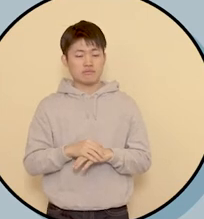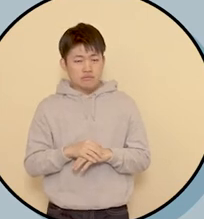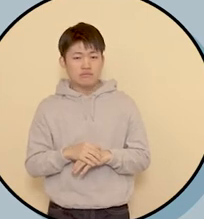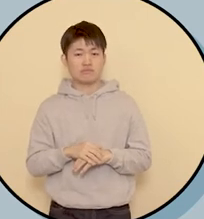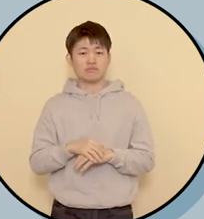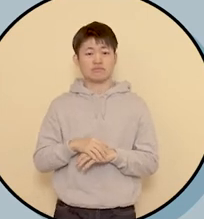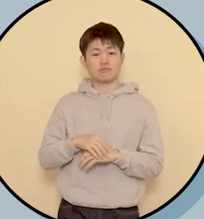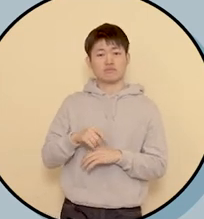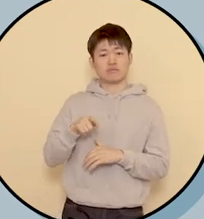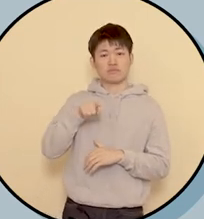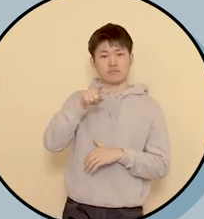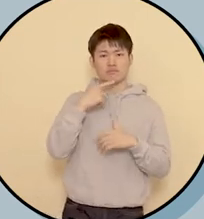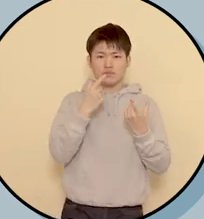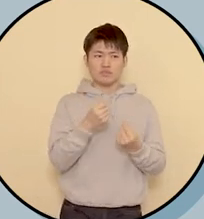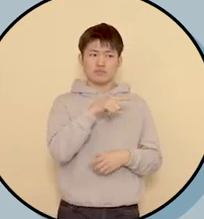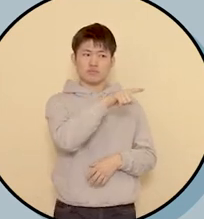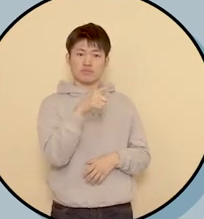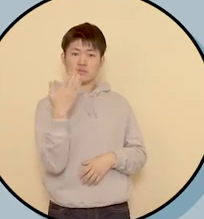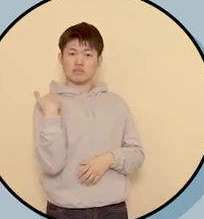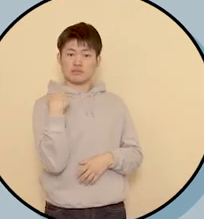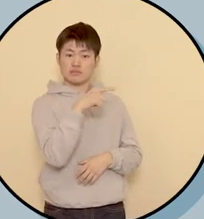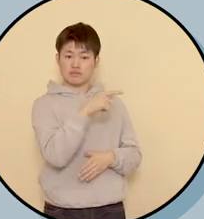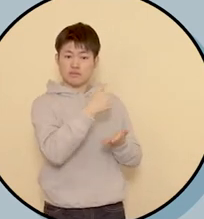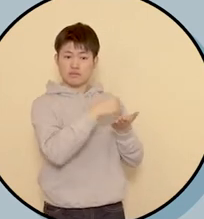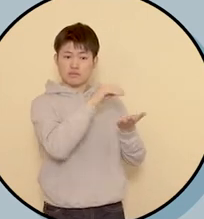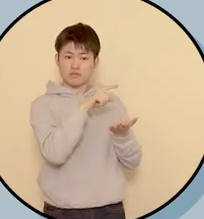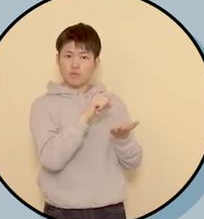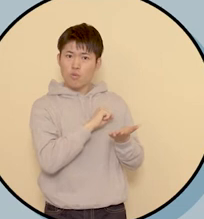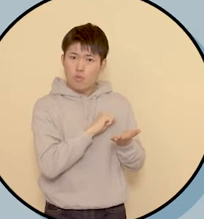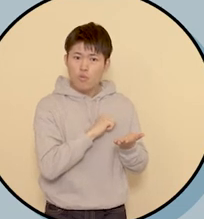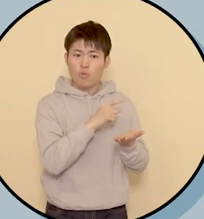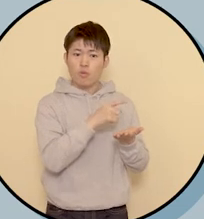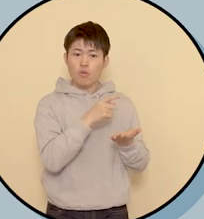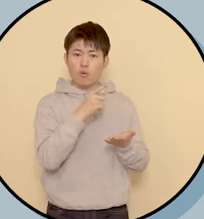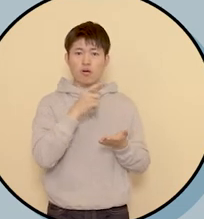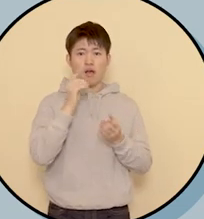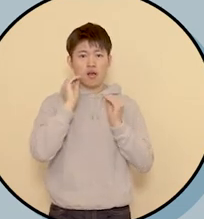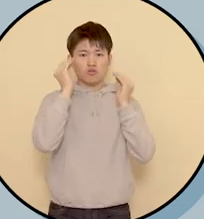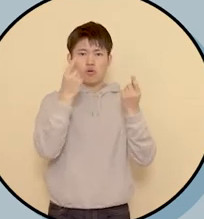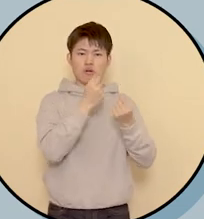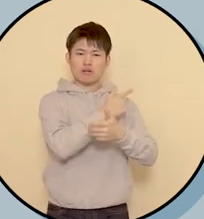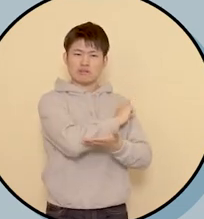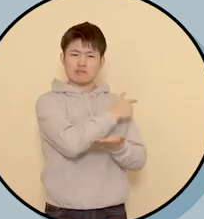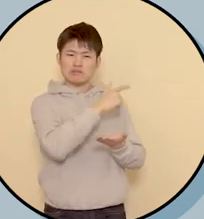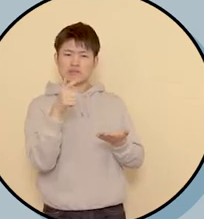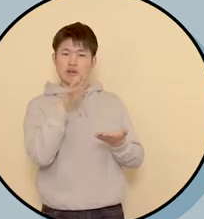もあまり面白くないかなと思って、でもむしろ彼らの話の中にこそ、豊か